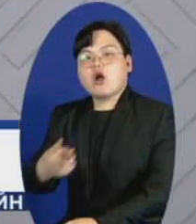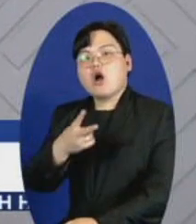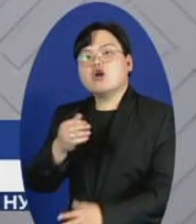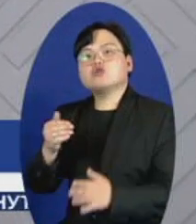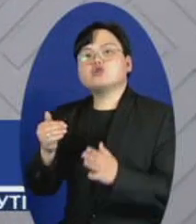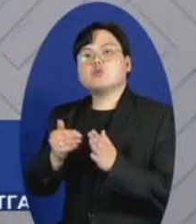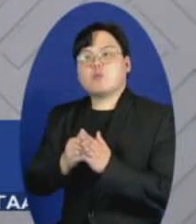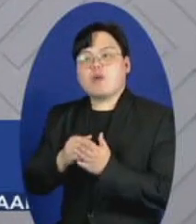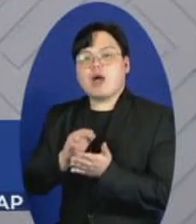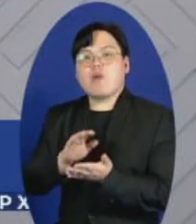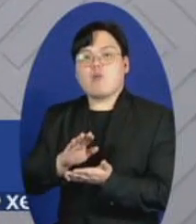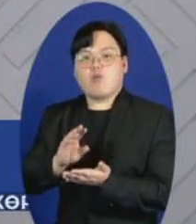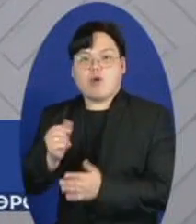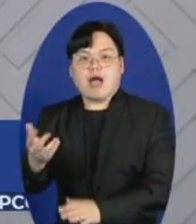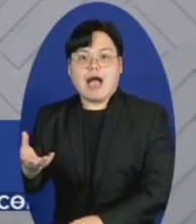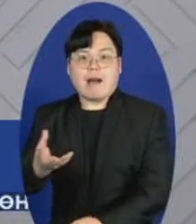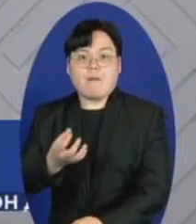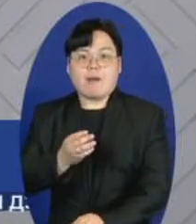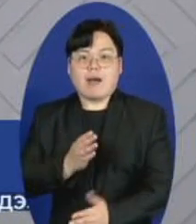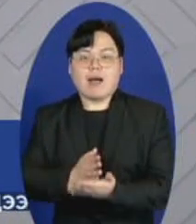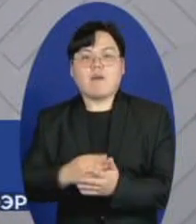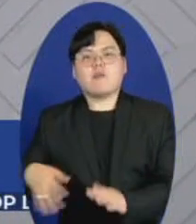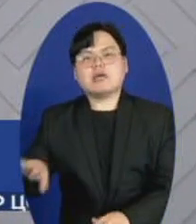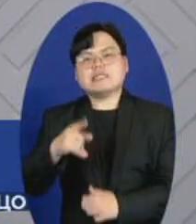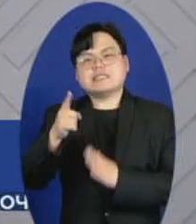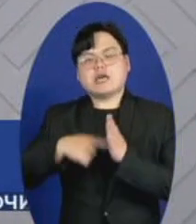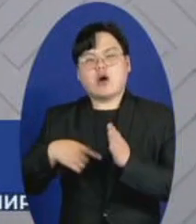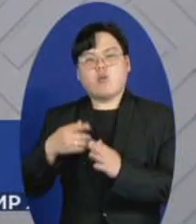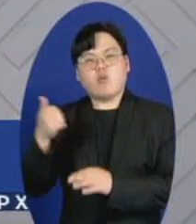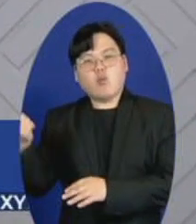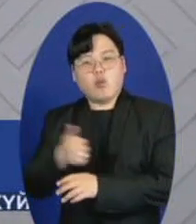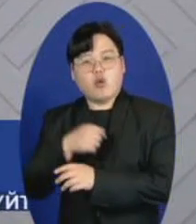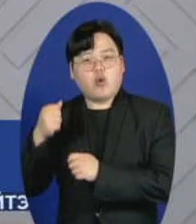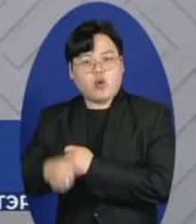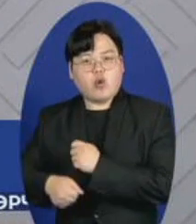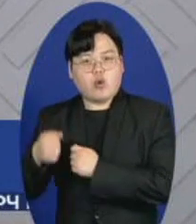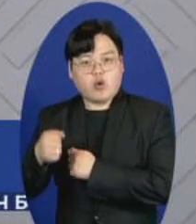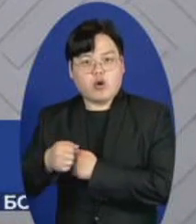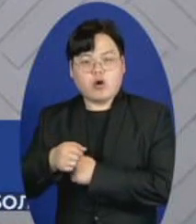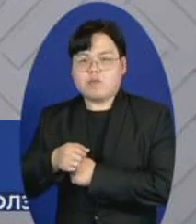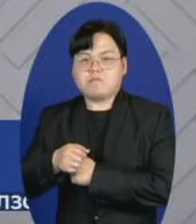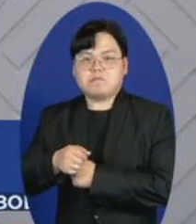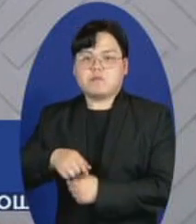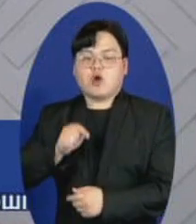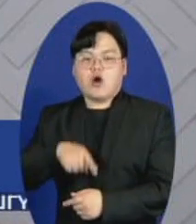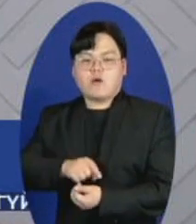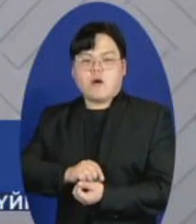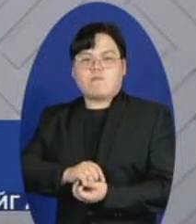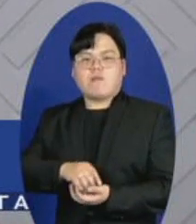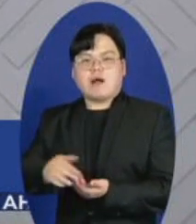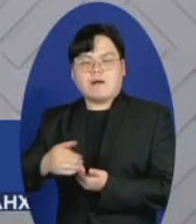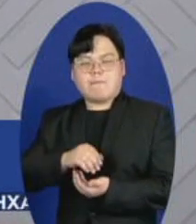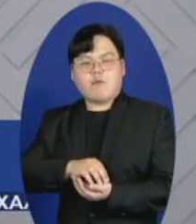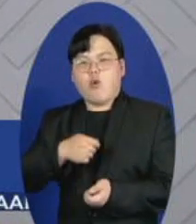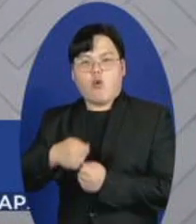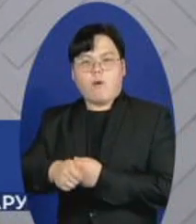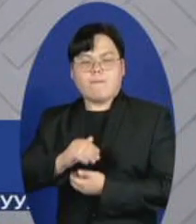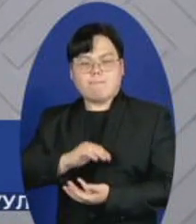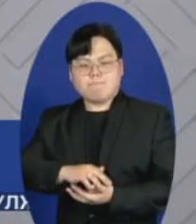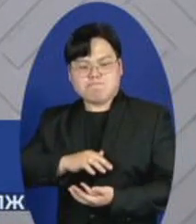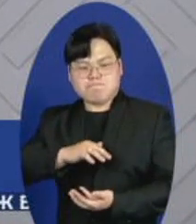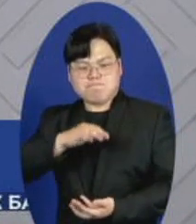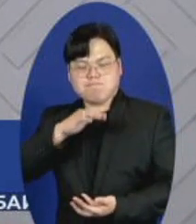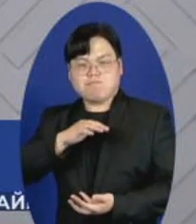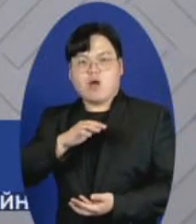200 мянган төгрөгийг авч байгаа шүү дээ, тийм ээ. 200 мянган төгрөгийг бид нар сар бүхэн олгодог байсан бол одоо хөрөнгөлүүлж байгаа төгсөхт нь нэг мөсөн өгдөг одоо